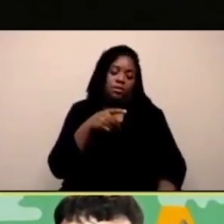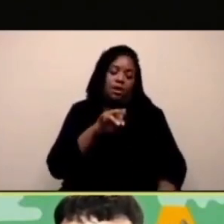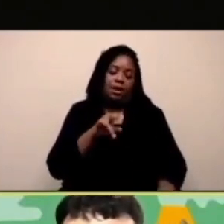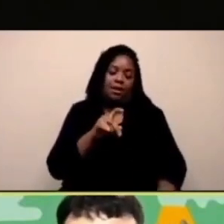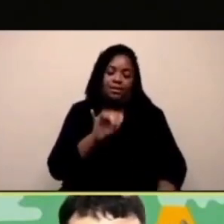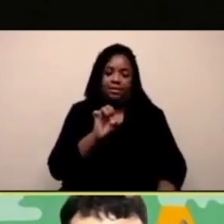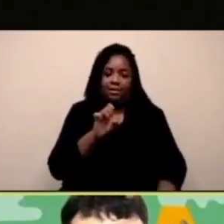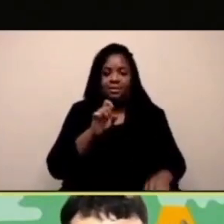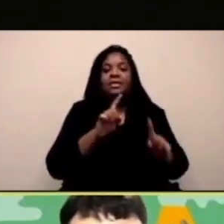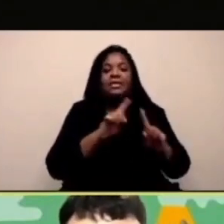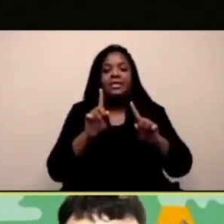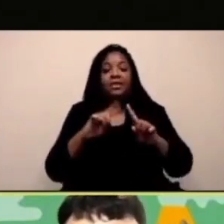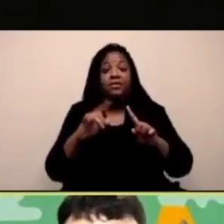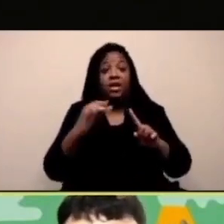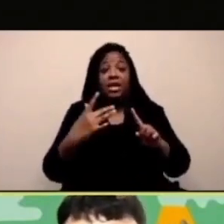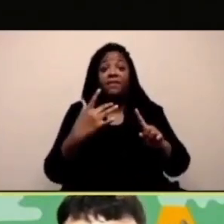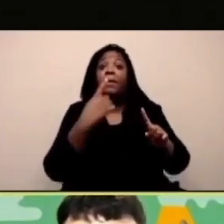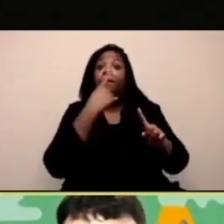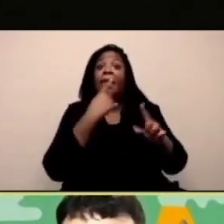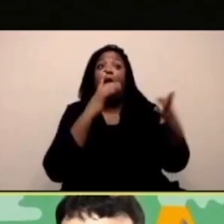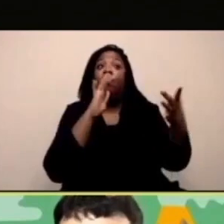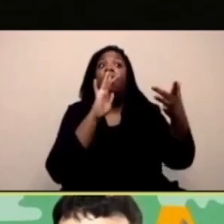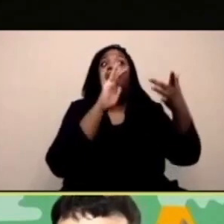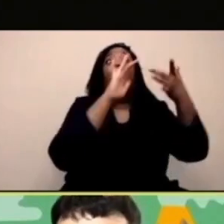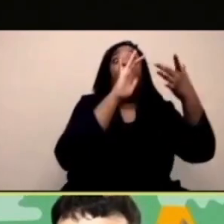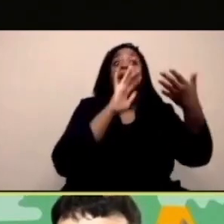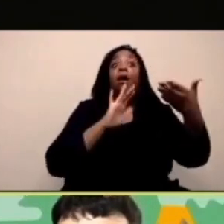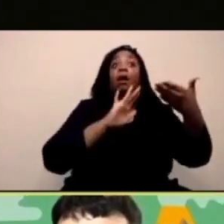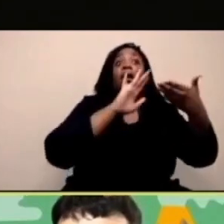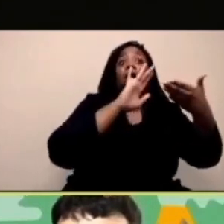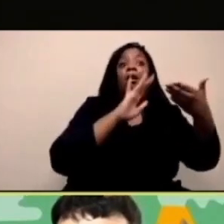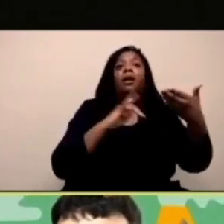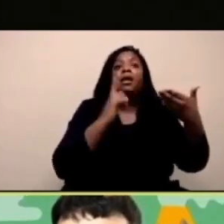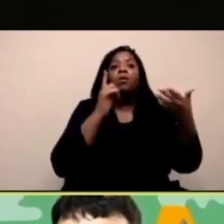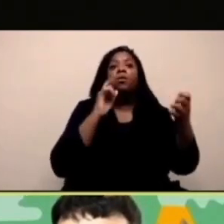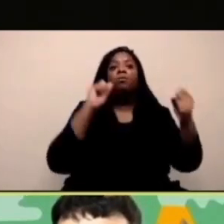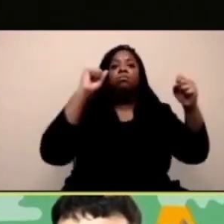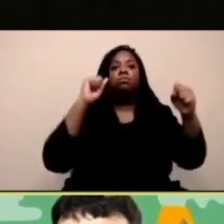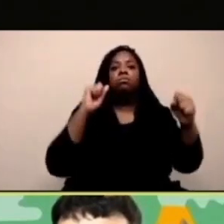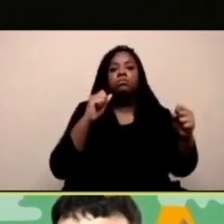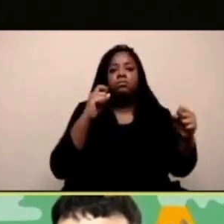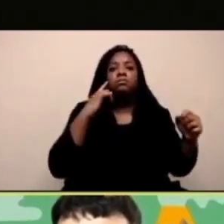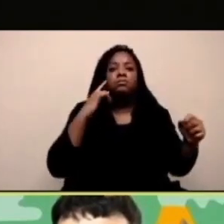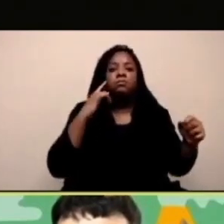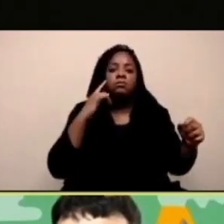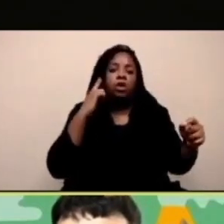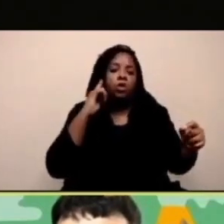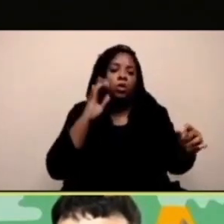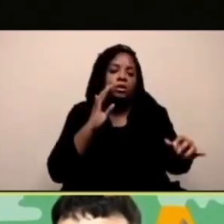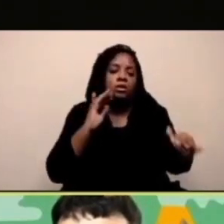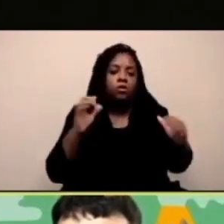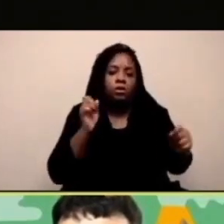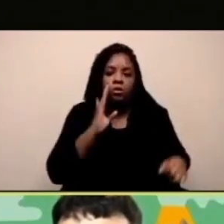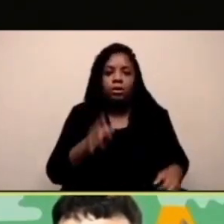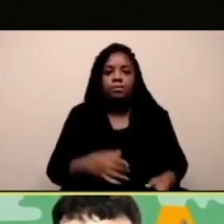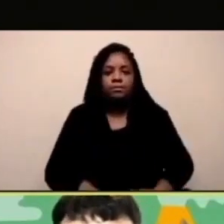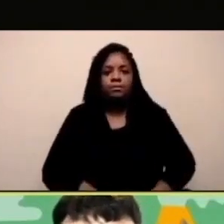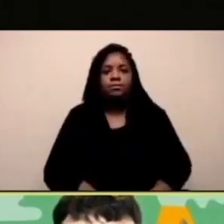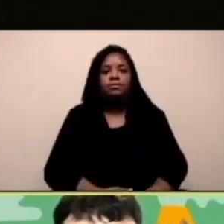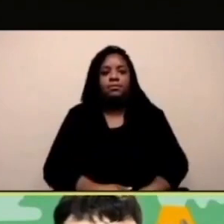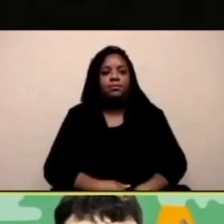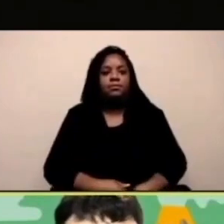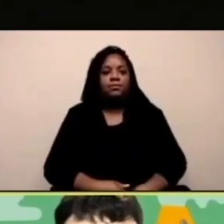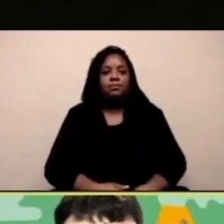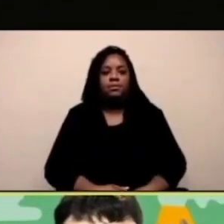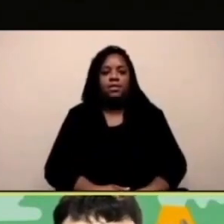後サウンドエフェクトが出せるなどなどのとこういう風なと表現に